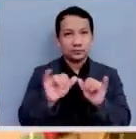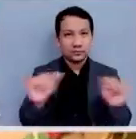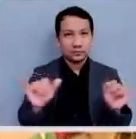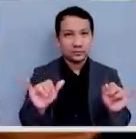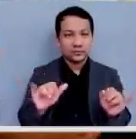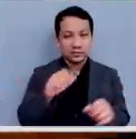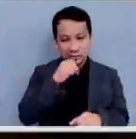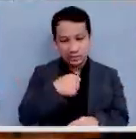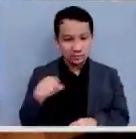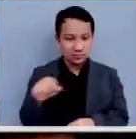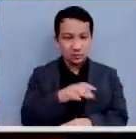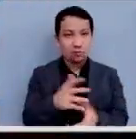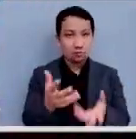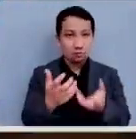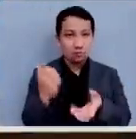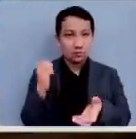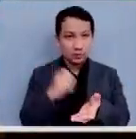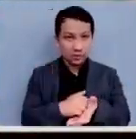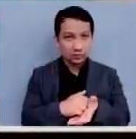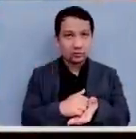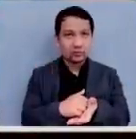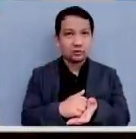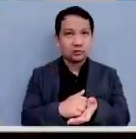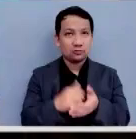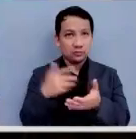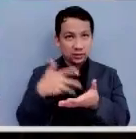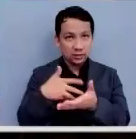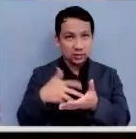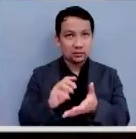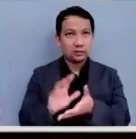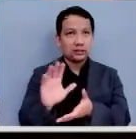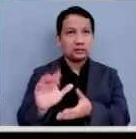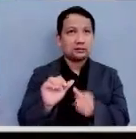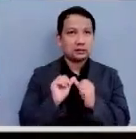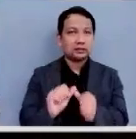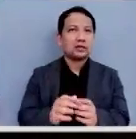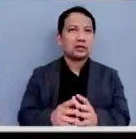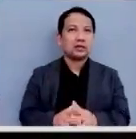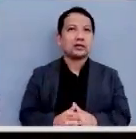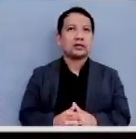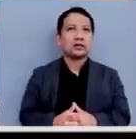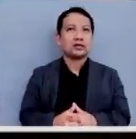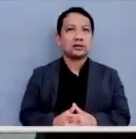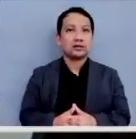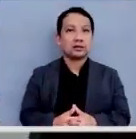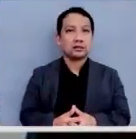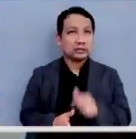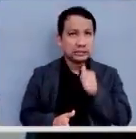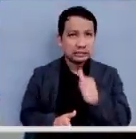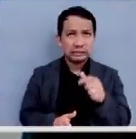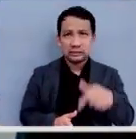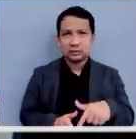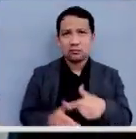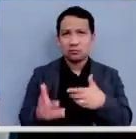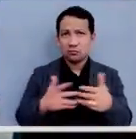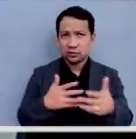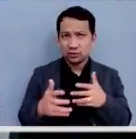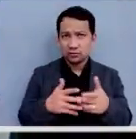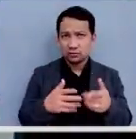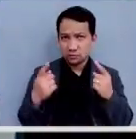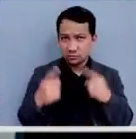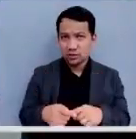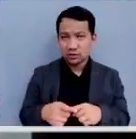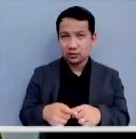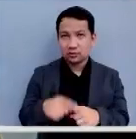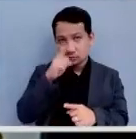senior citizen na gusto pang magpatuloy sa kanilang pag-aaral. It's not late, no matter what the